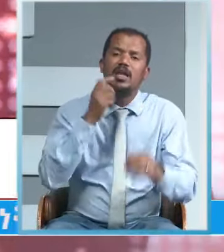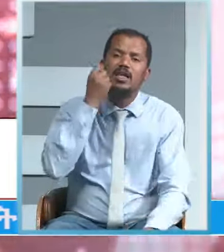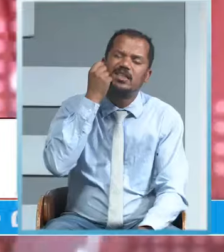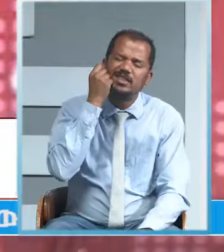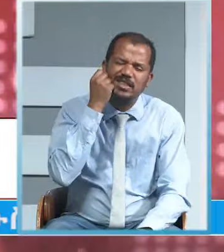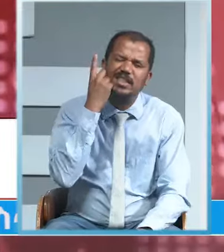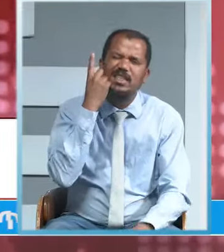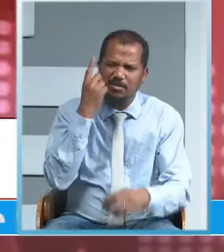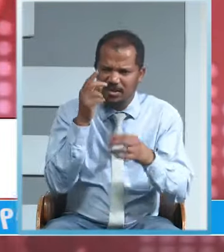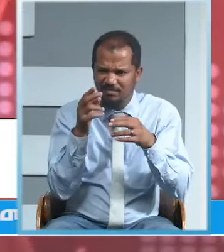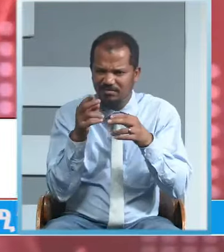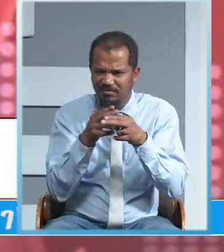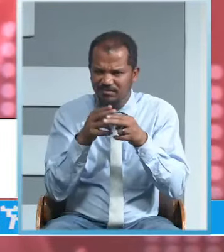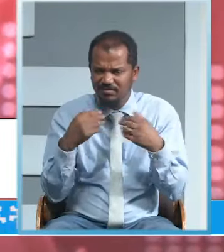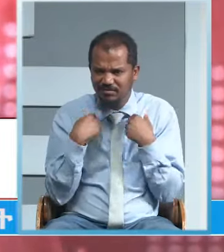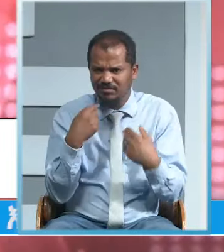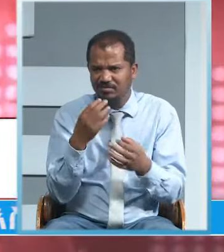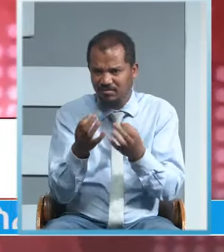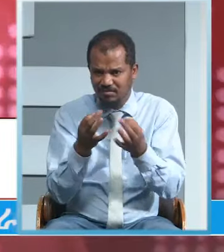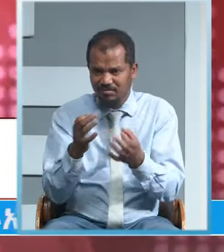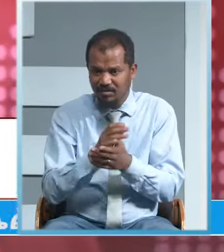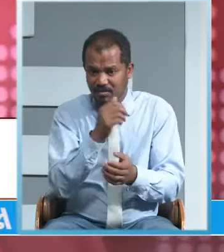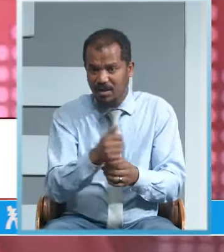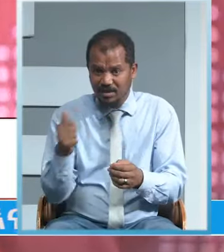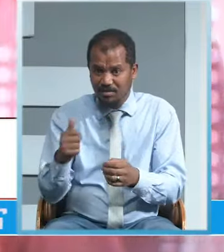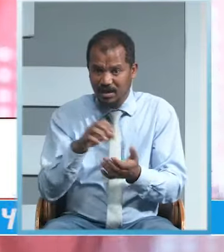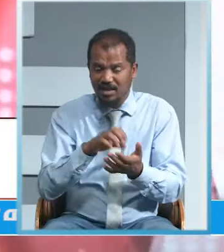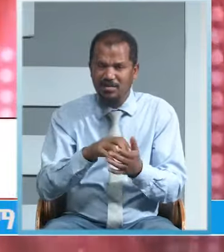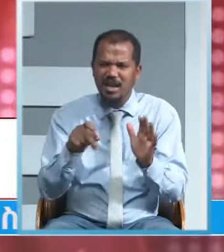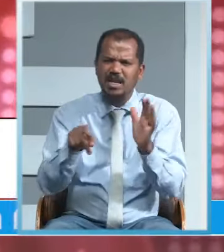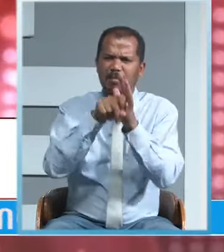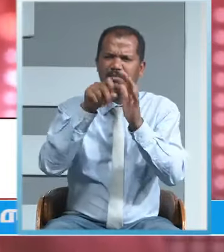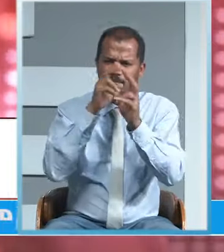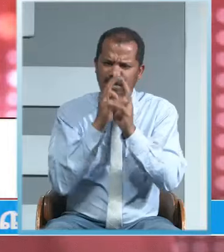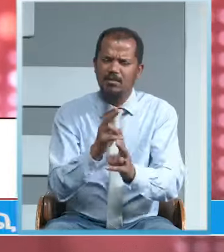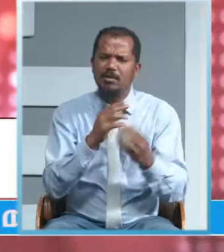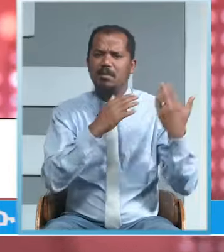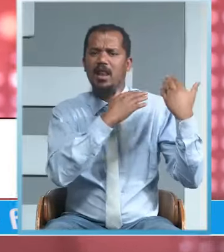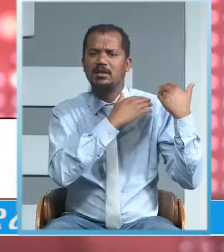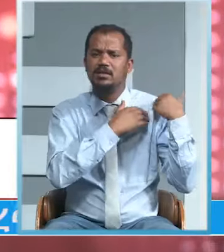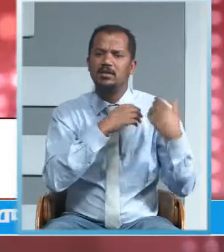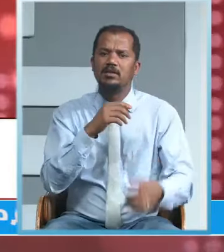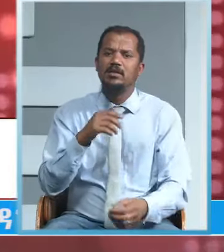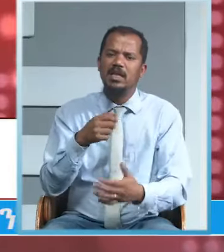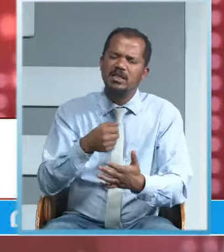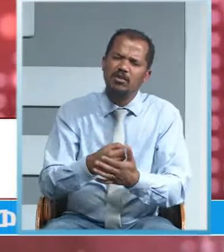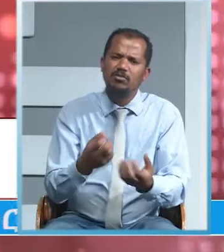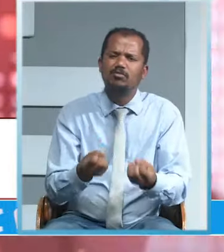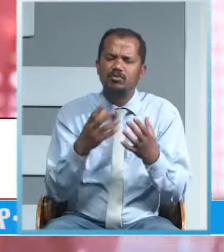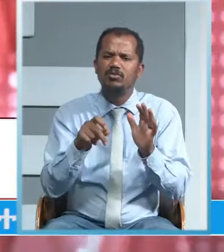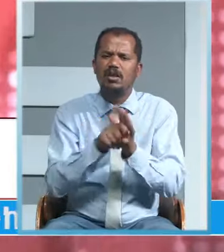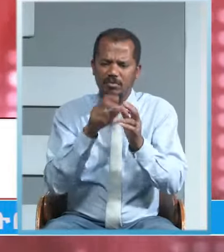እጥረት እንዳለ ተገለጸ። በአዲስ አበባ ከተማ በደንብ ማስከበር ባለስልጣን የጸደቁ በርካታ